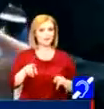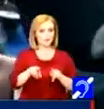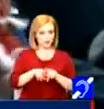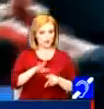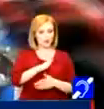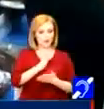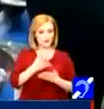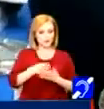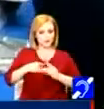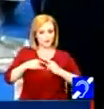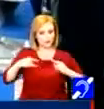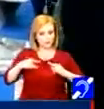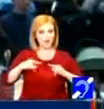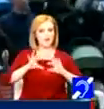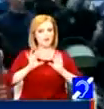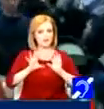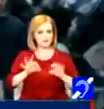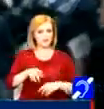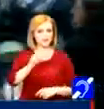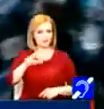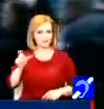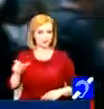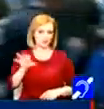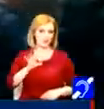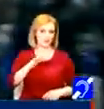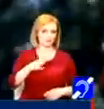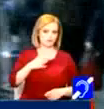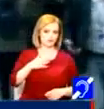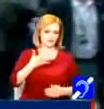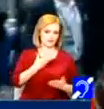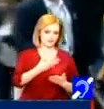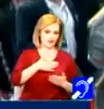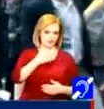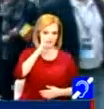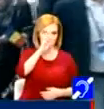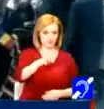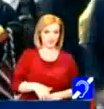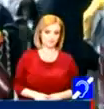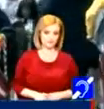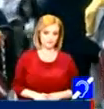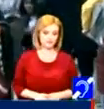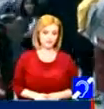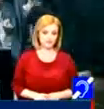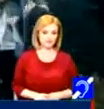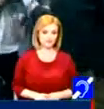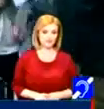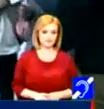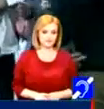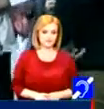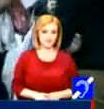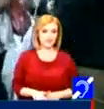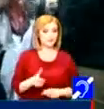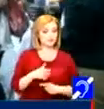tradiționale și experiențe digitale. Vizitatorii standului țării noastre au avut surpriza de a fi întâmpinați chiar de ambasadorul României. Este un